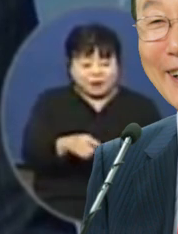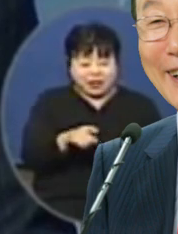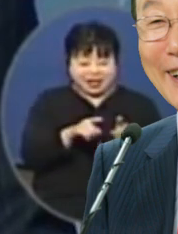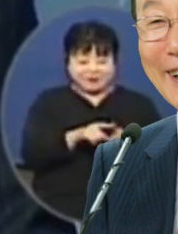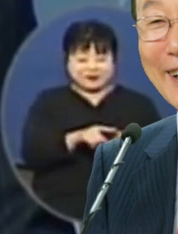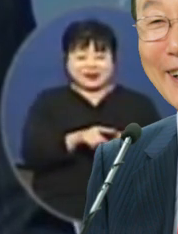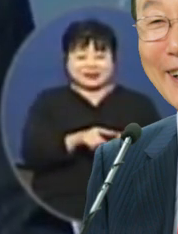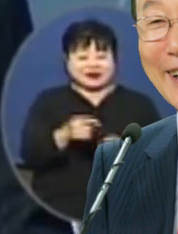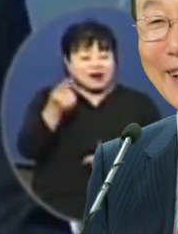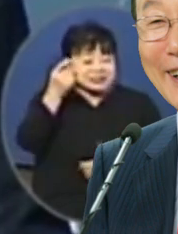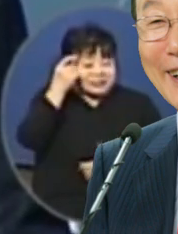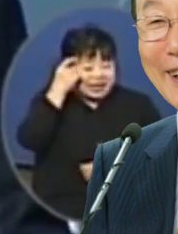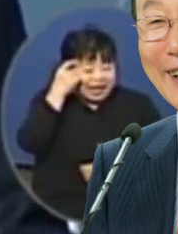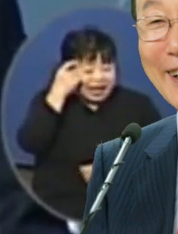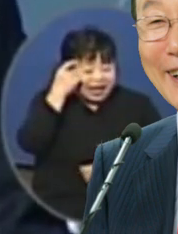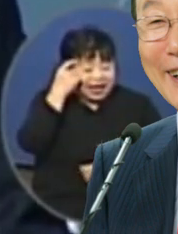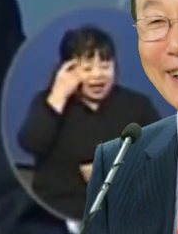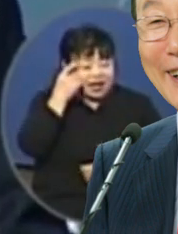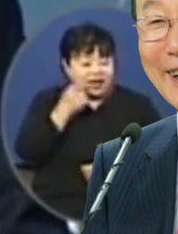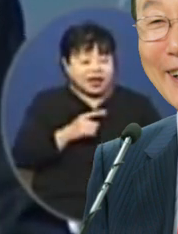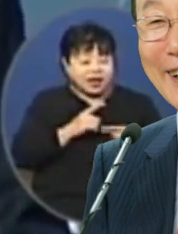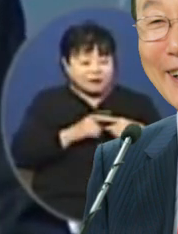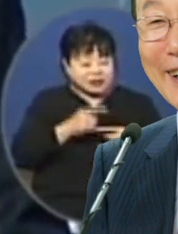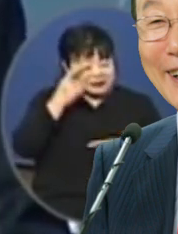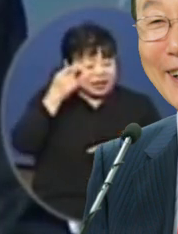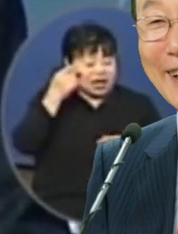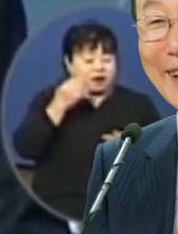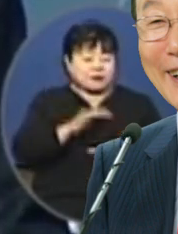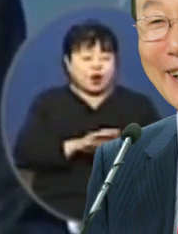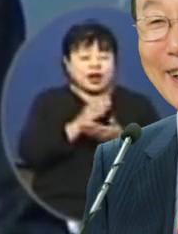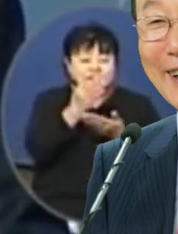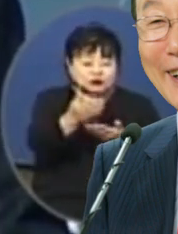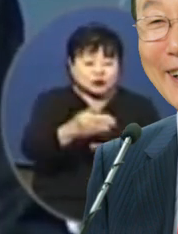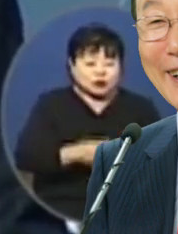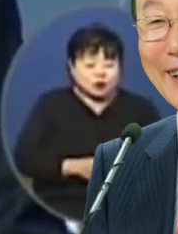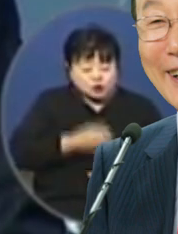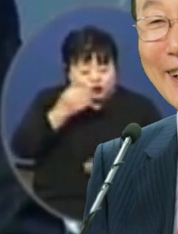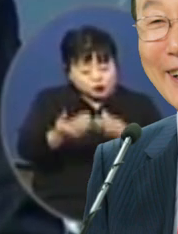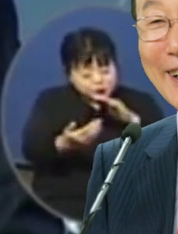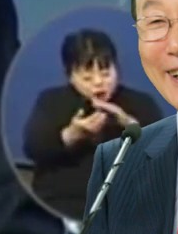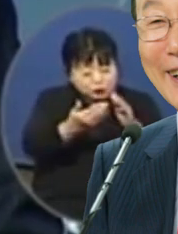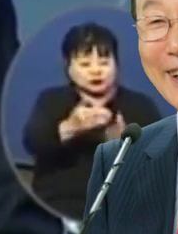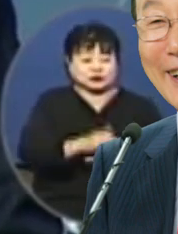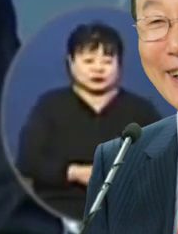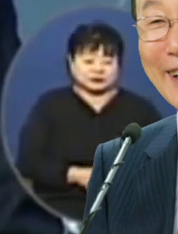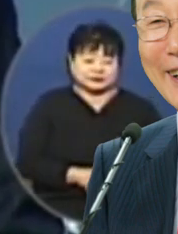계셔서 내 생각을 긍정적으로 변화시켜 주시고 꿈을 이루어 주시고